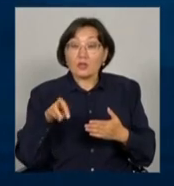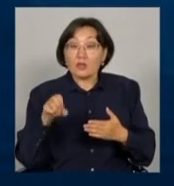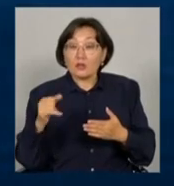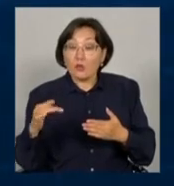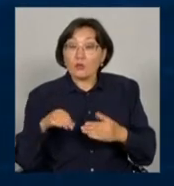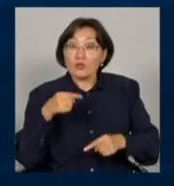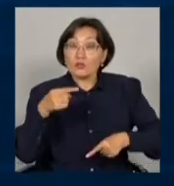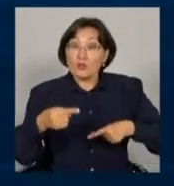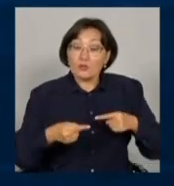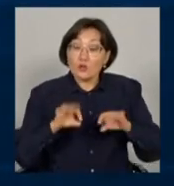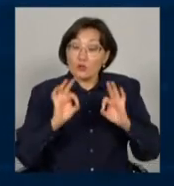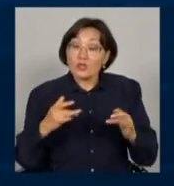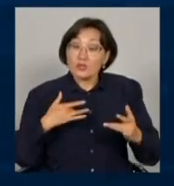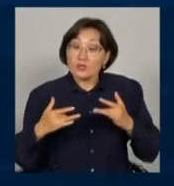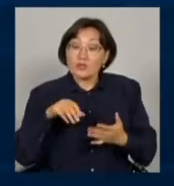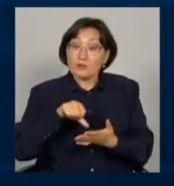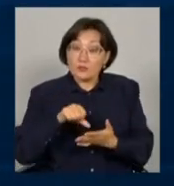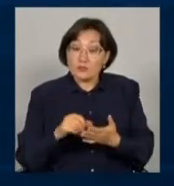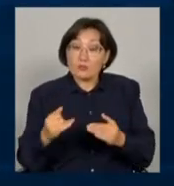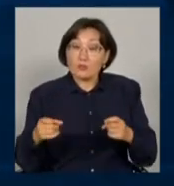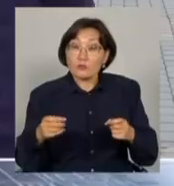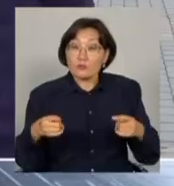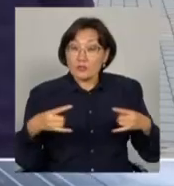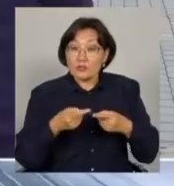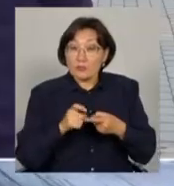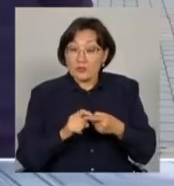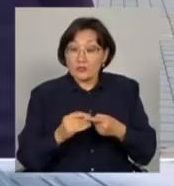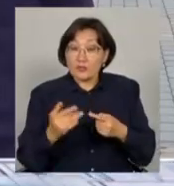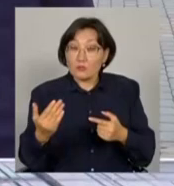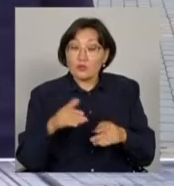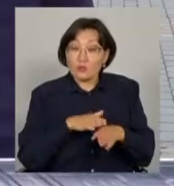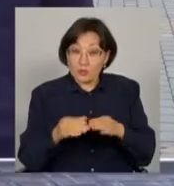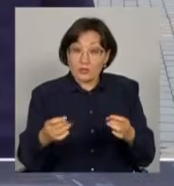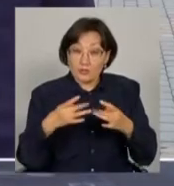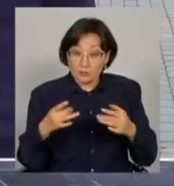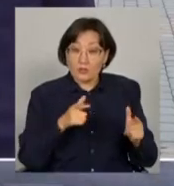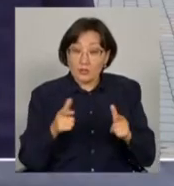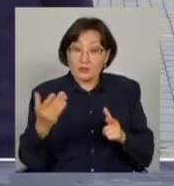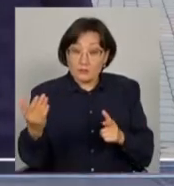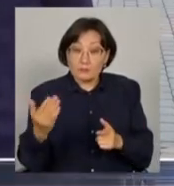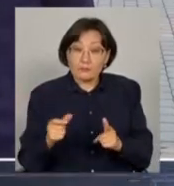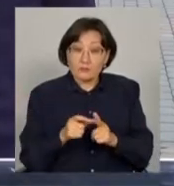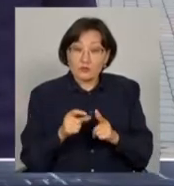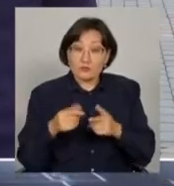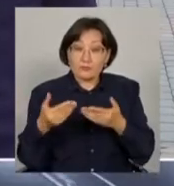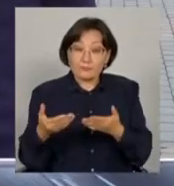дәстүрлі өнер театрында жүр. Бізбен тікелей байланысқа шығып толық ақпар берсе. Ұлағат, сөз өзіңде.